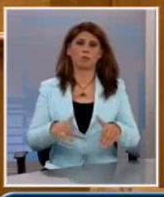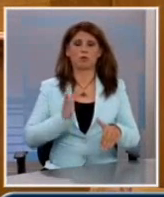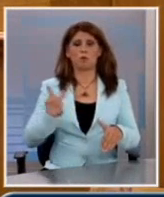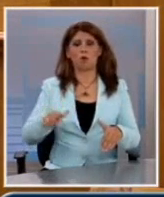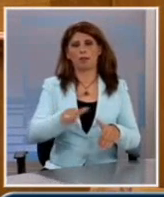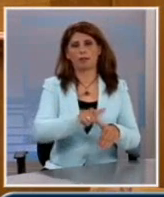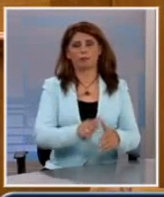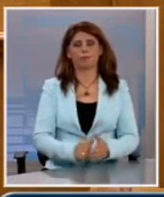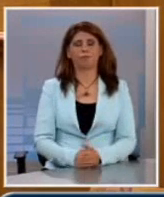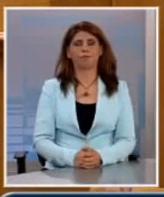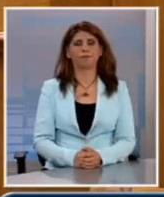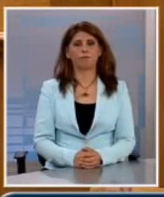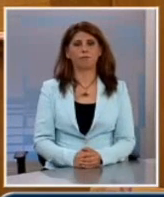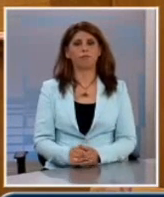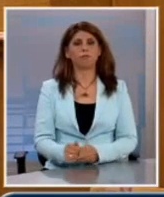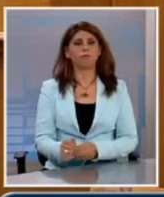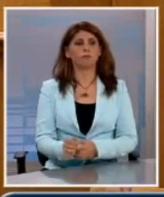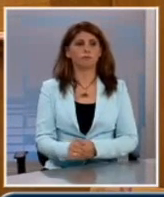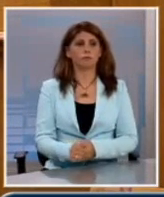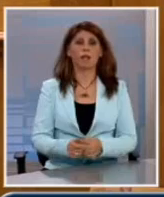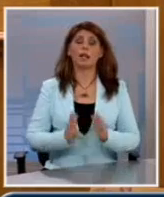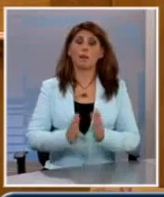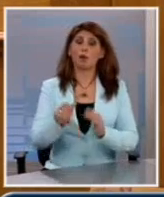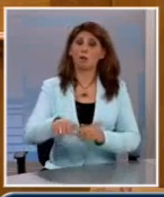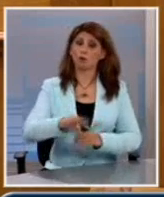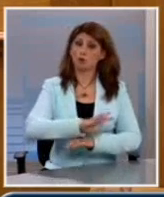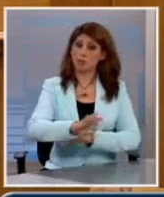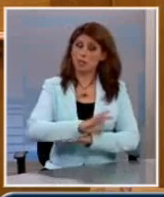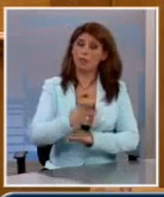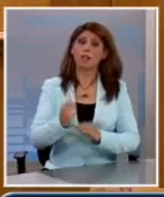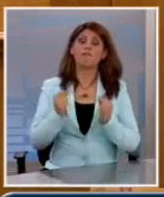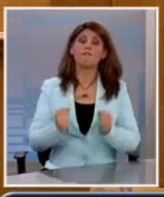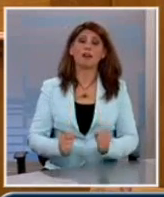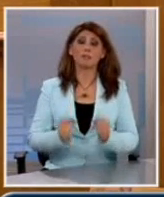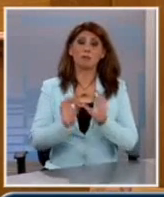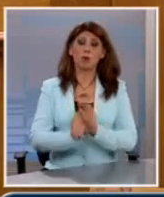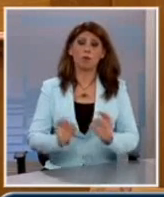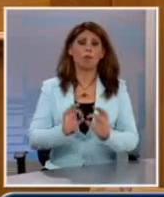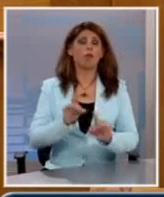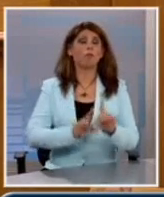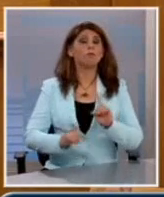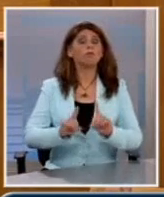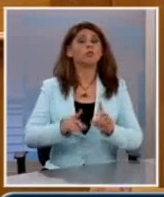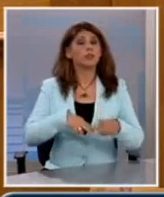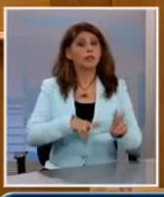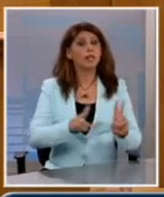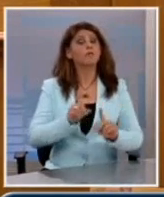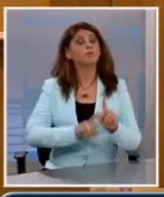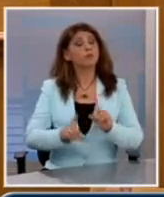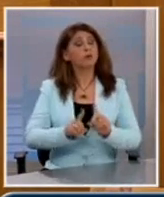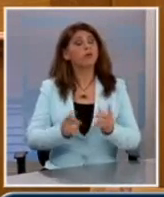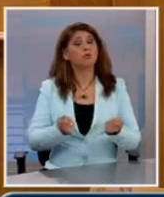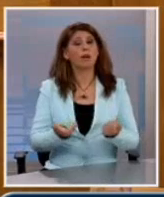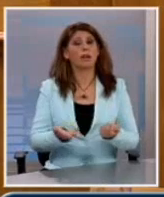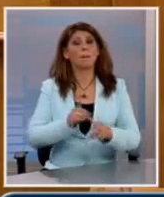πολίτη. Για να προχωρήσει όμως αυτό το σχέδιο υπάρχει μια βασική προϋπόθεση. Ποιος θα το εκπονήσει και ποιος θα το υλοποιήσει?